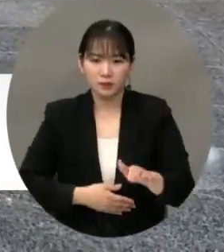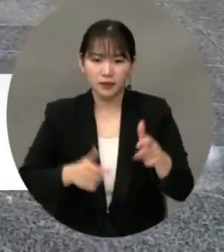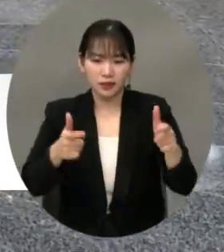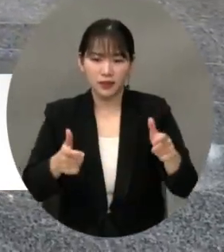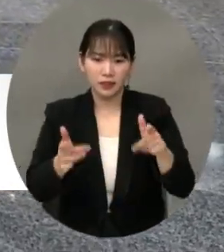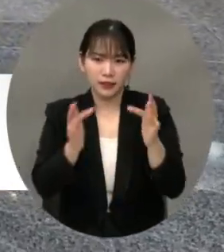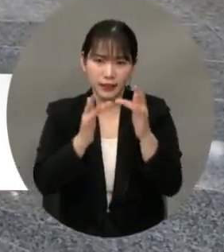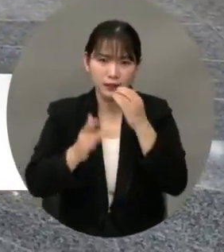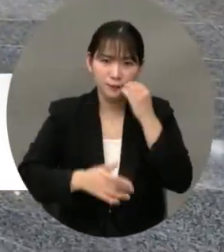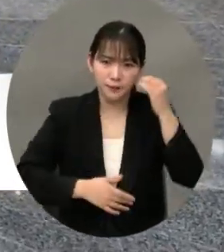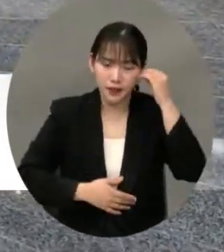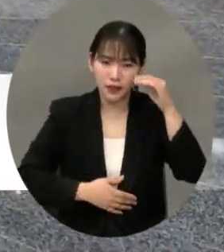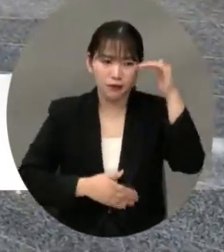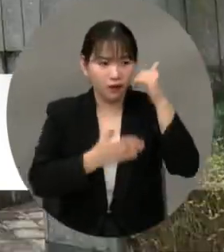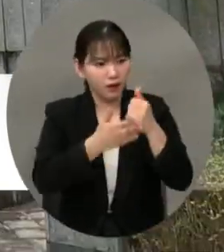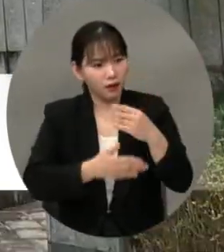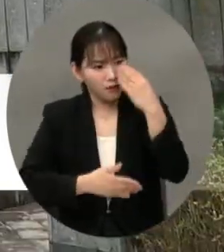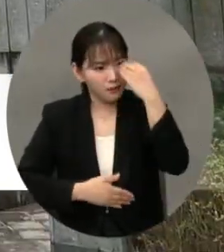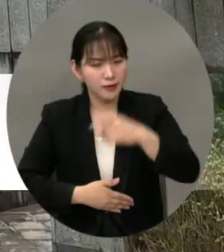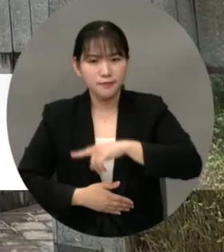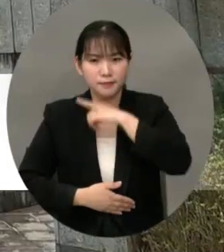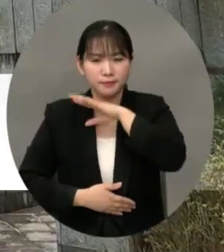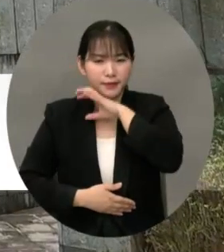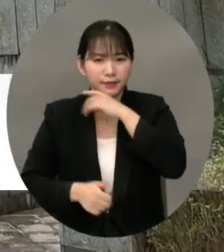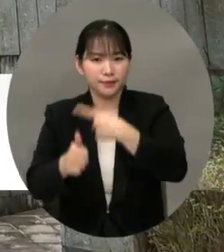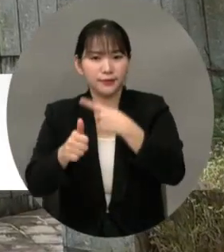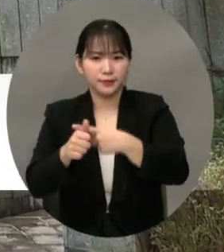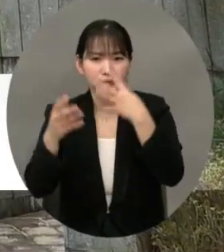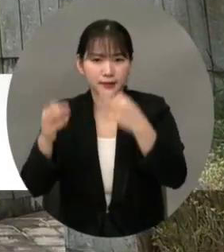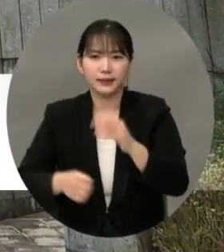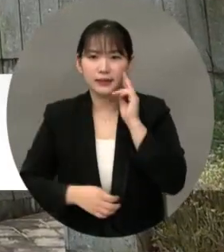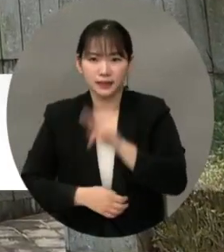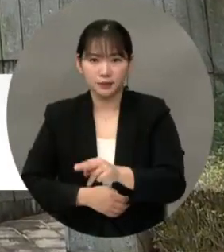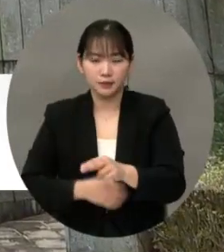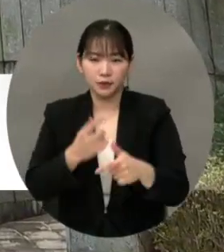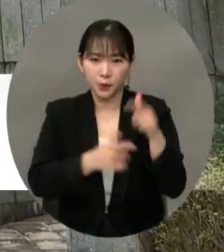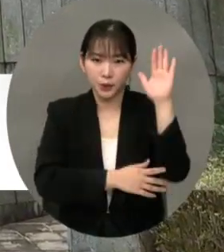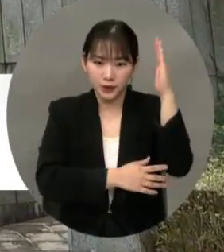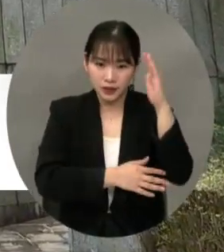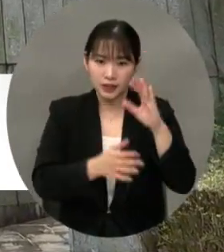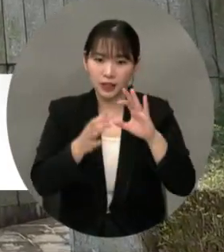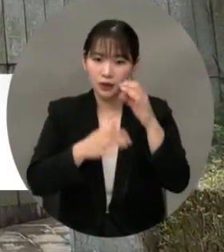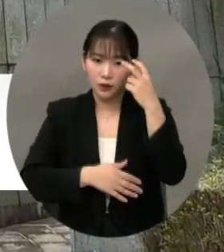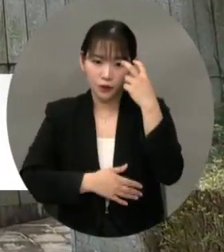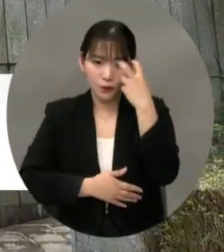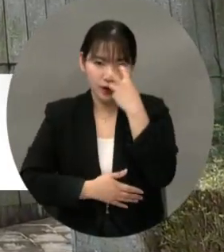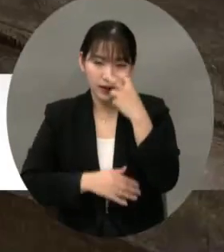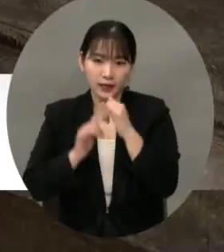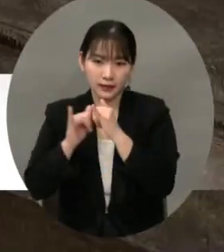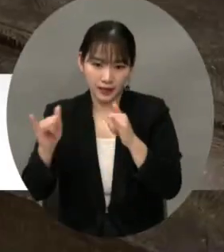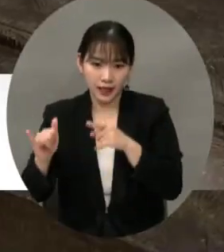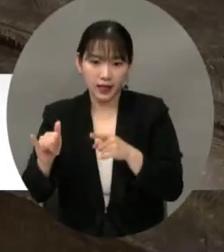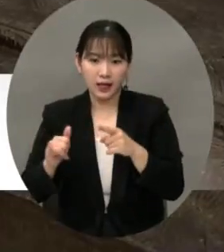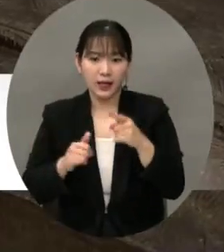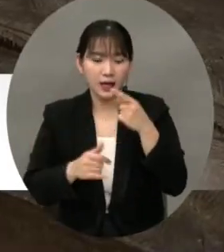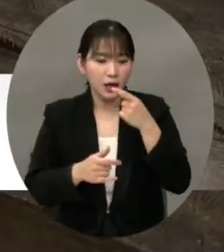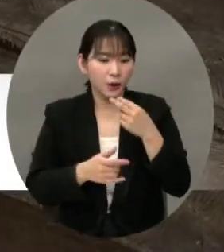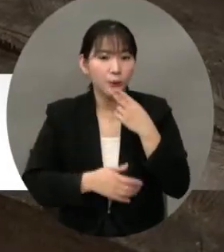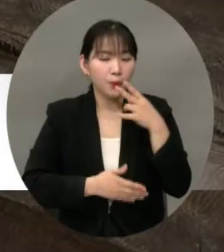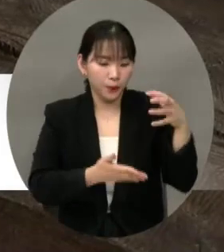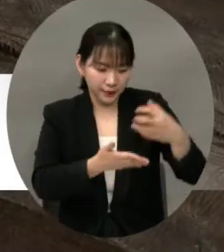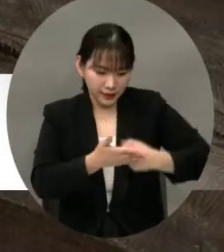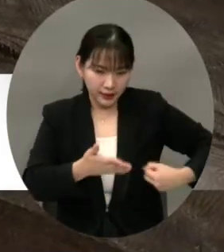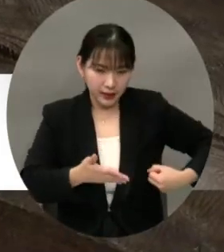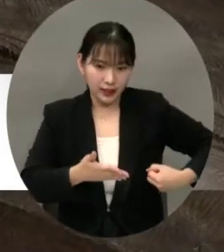지역 커뮤니티와 관광객들의 비판이 쏟아졌습니다. 목포시와 현장관리소 관계자는 쓰레기 봉투를 수거하고